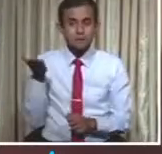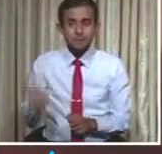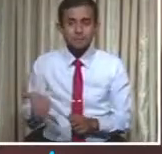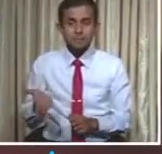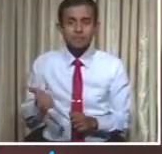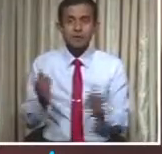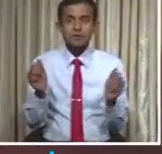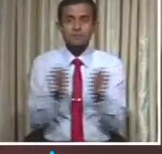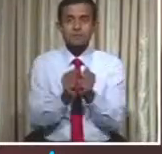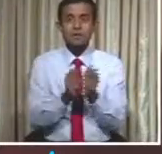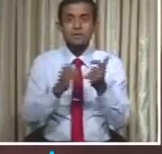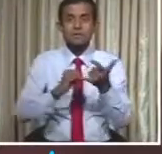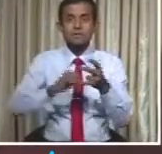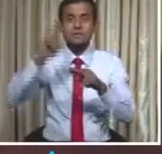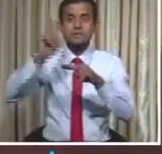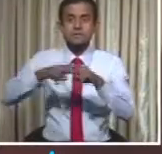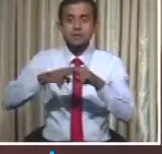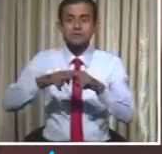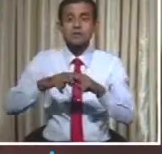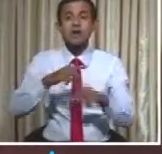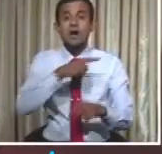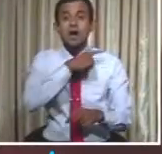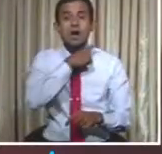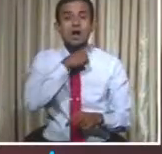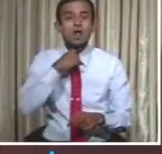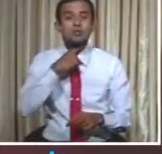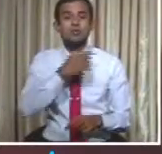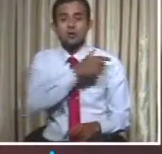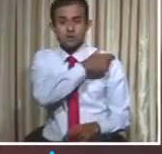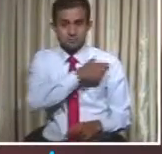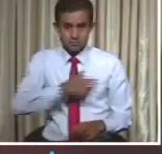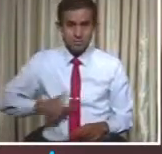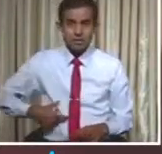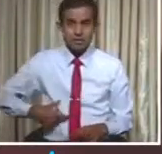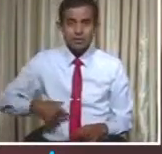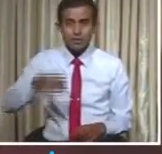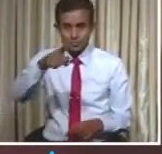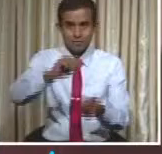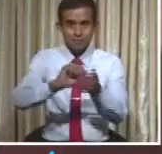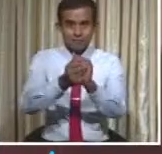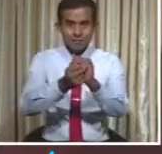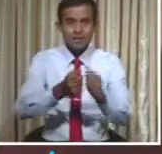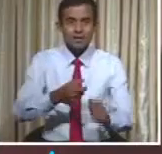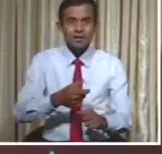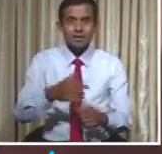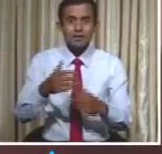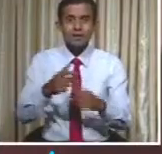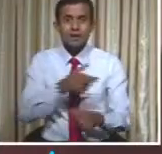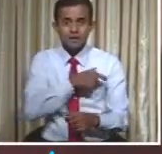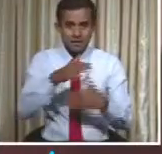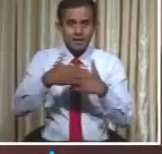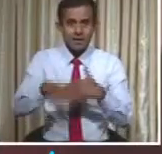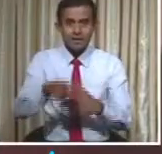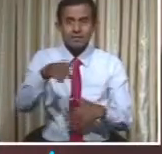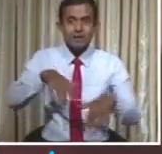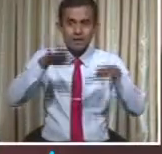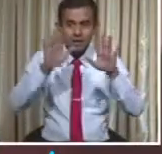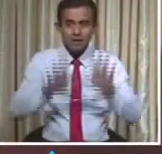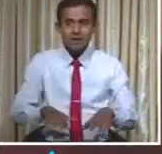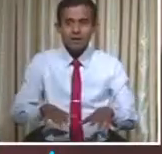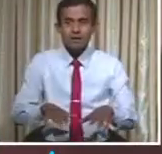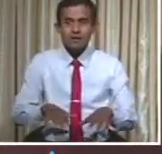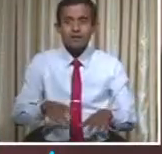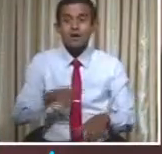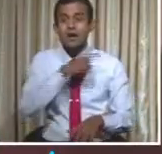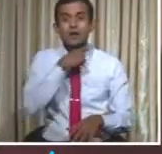වැඩ ගන්න කාර්ය මණ්ඩලවල රතු බාපණයක් දැම්මා. ඔබතුමා ඒක වෙනස් කරන්න නායකත්වයේ ගත්තා. ඒක ප්‍රතිඵලයක් විදියට අද